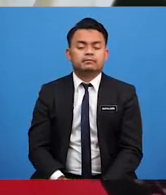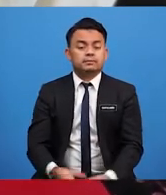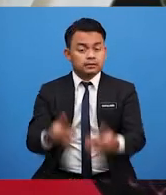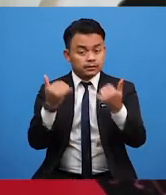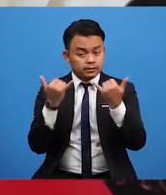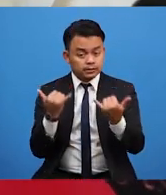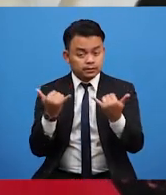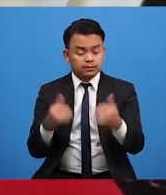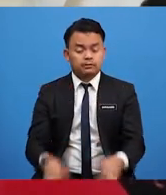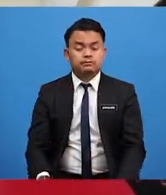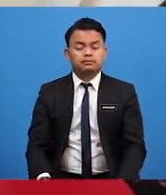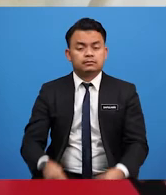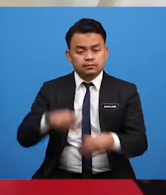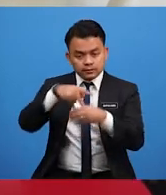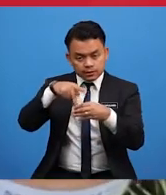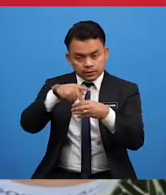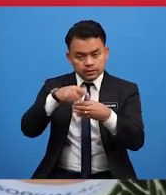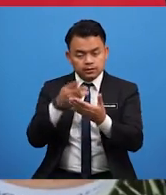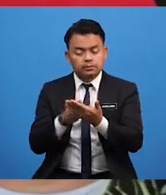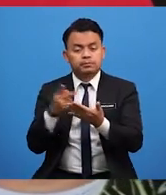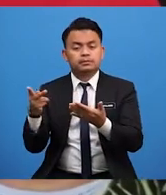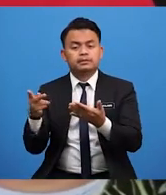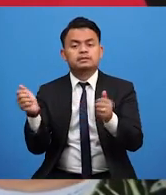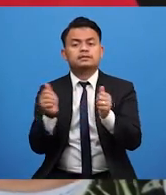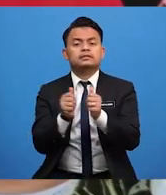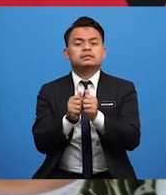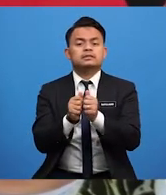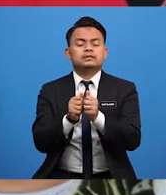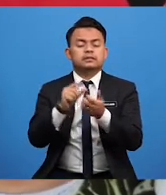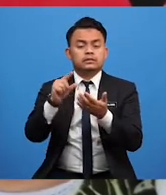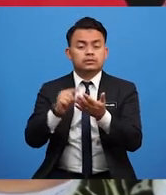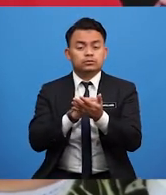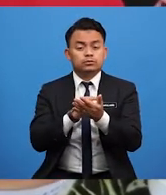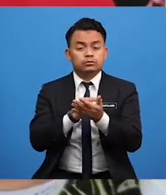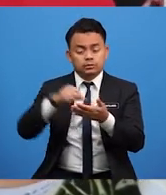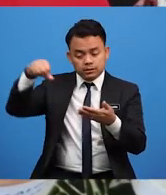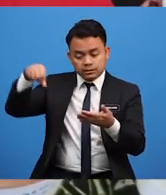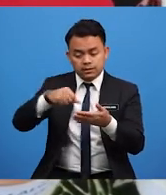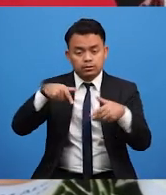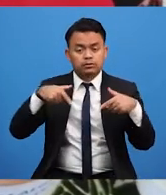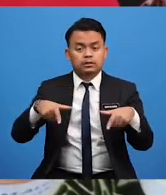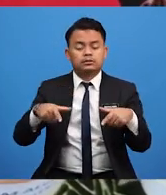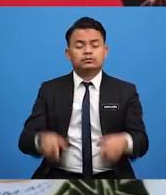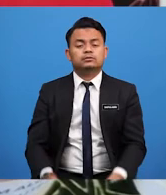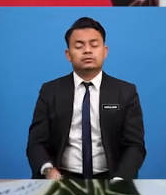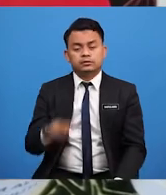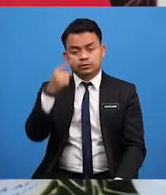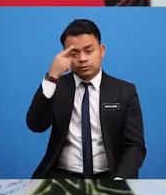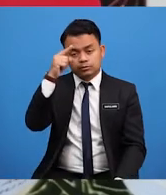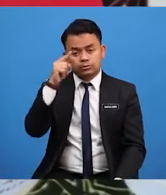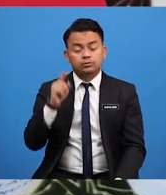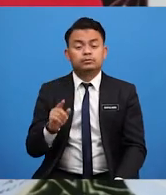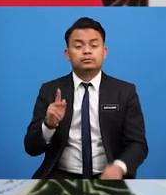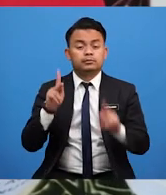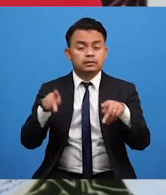Sekarang, kacau paste tersebut dengan menggunakan sendok kayu bagi memastikan tiada